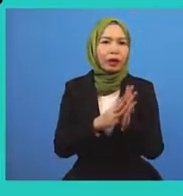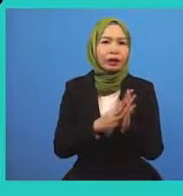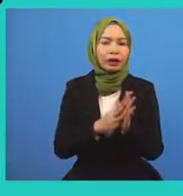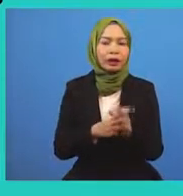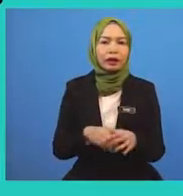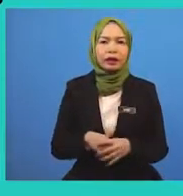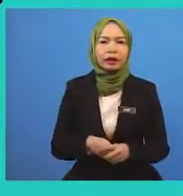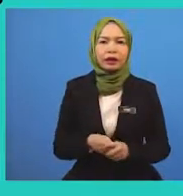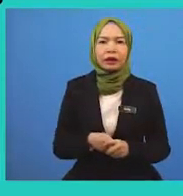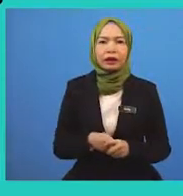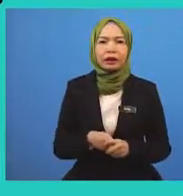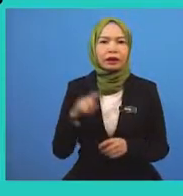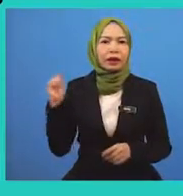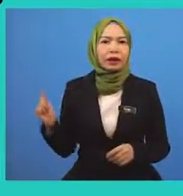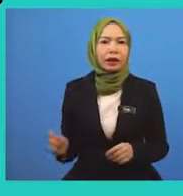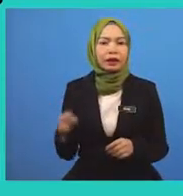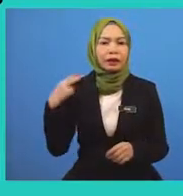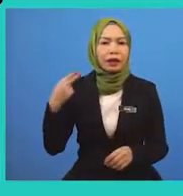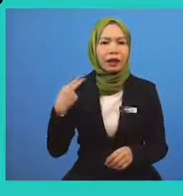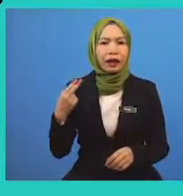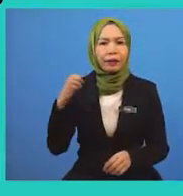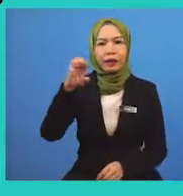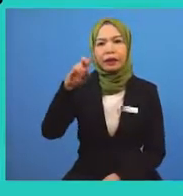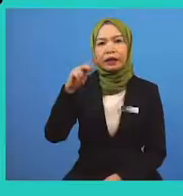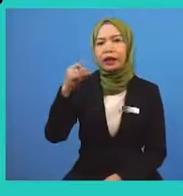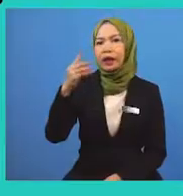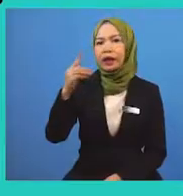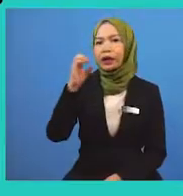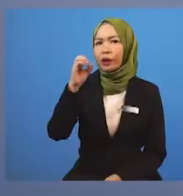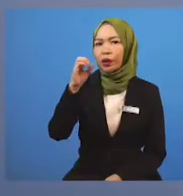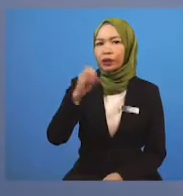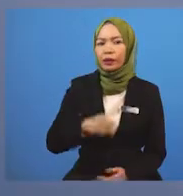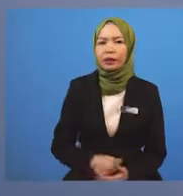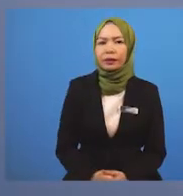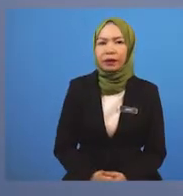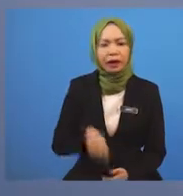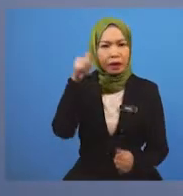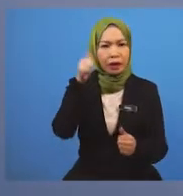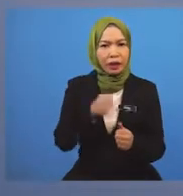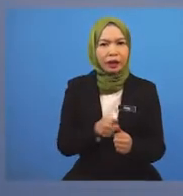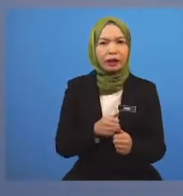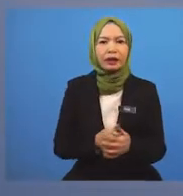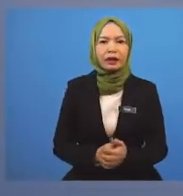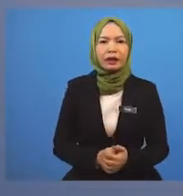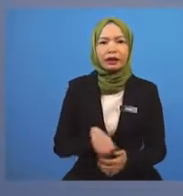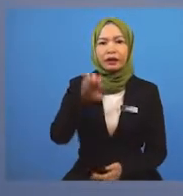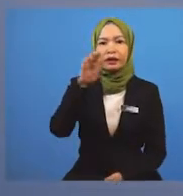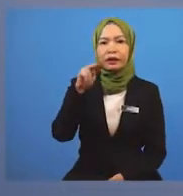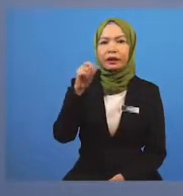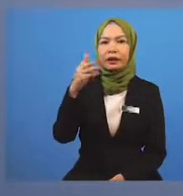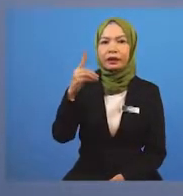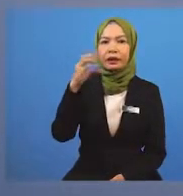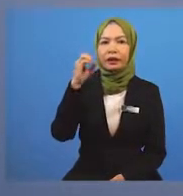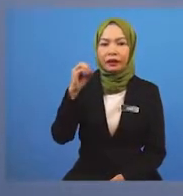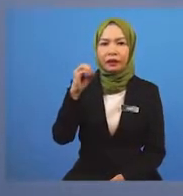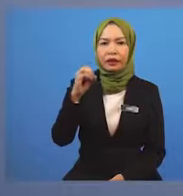balas endotermik. Murid-murid boleh rujuk pada skrin. Ingat ya murid-murid, endo